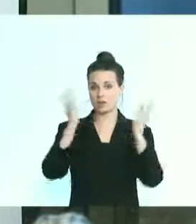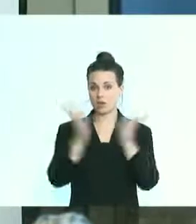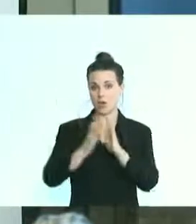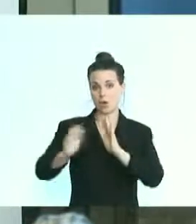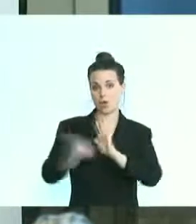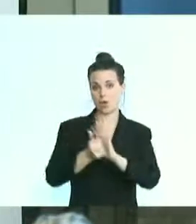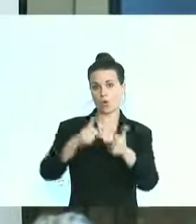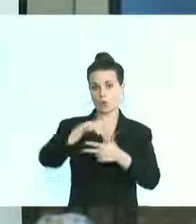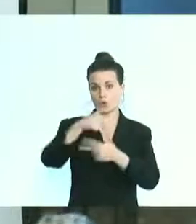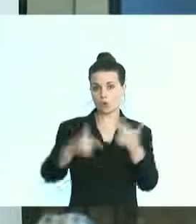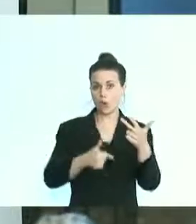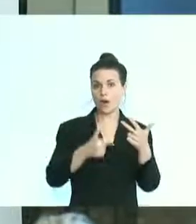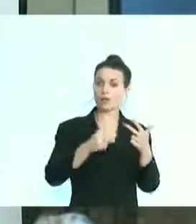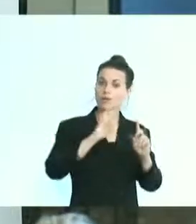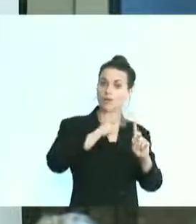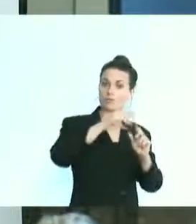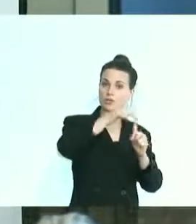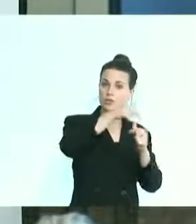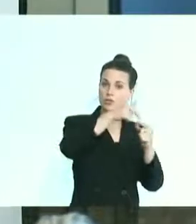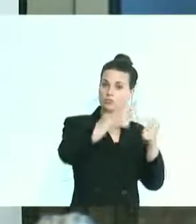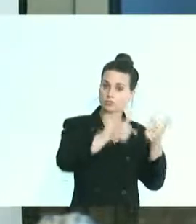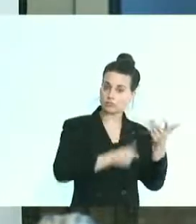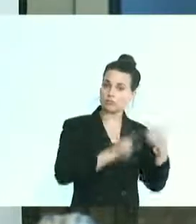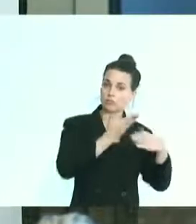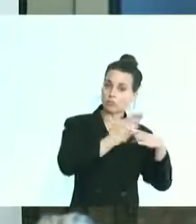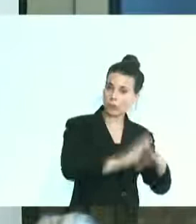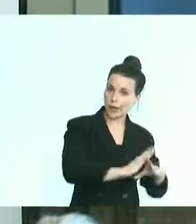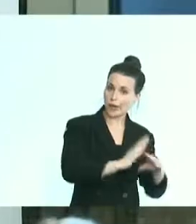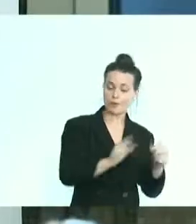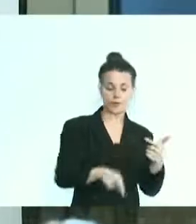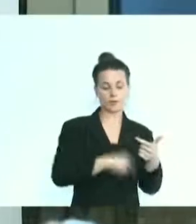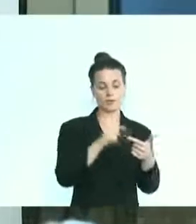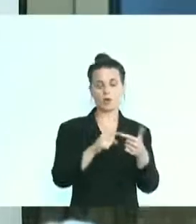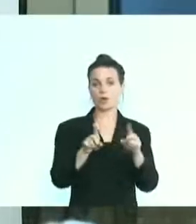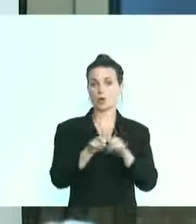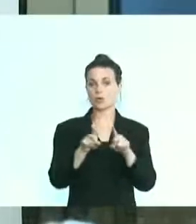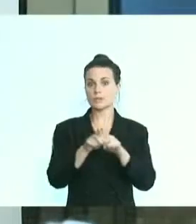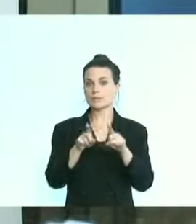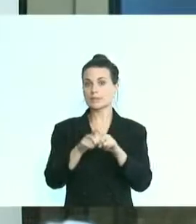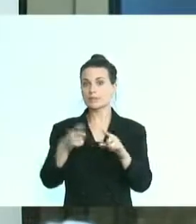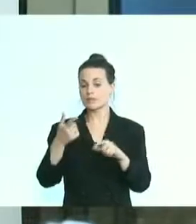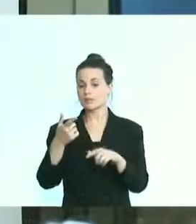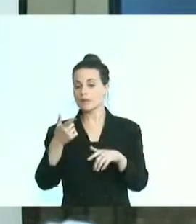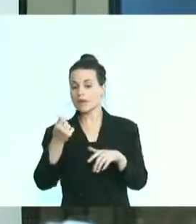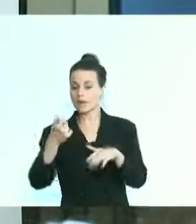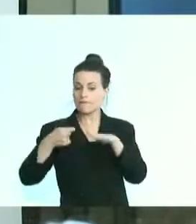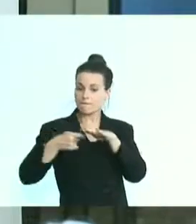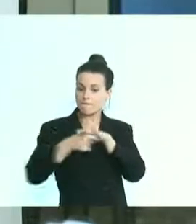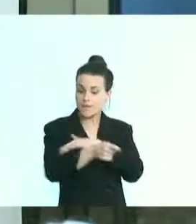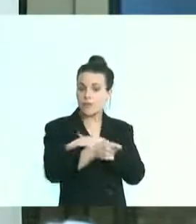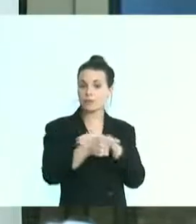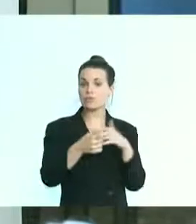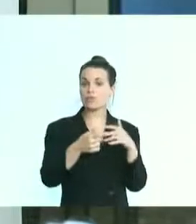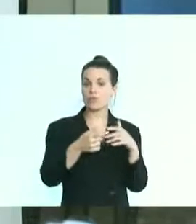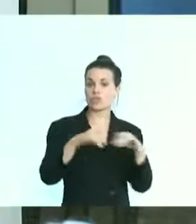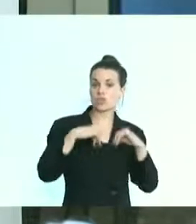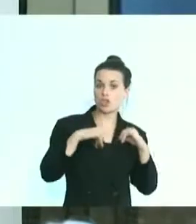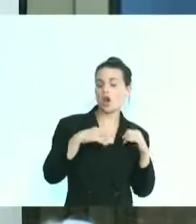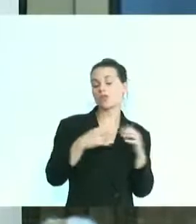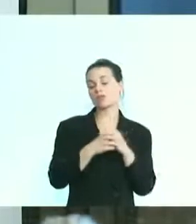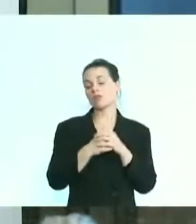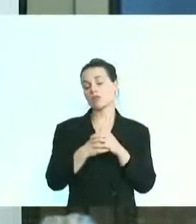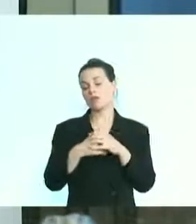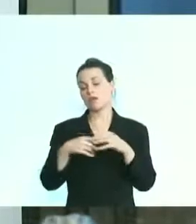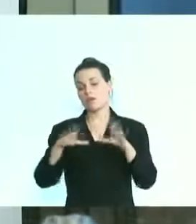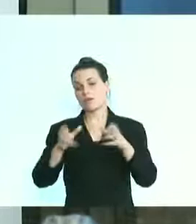postes à disposition, de financer ce qui revient de la part de l'État, financer aussi les formations des jeunes, les formations